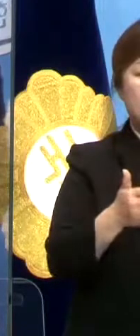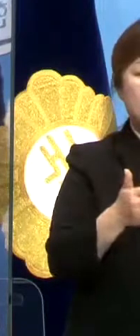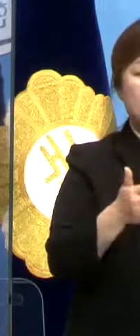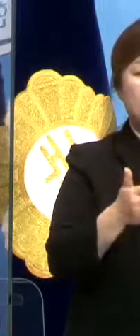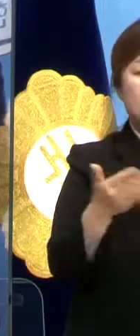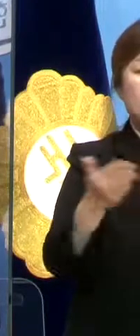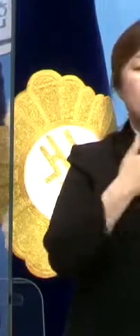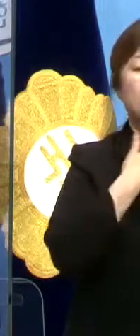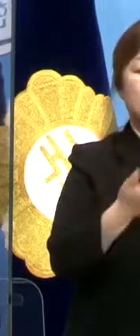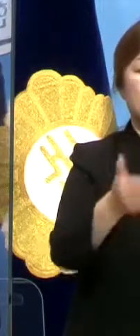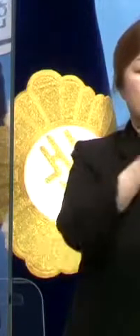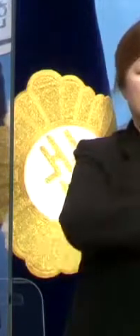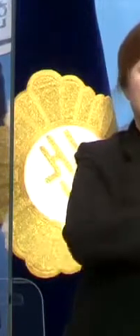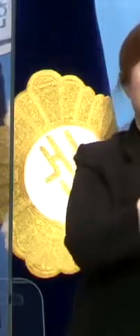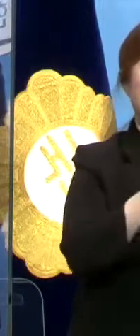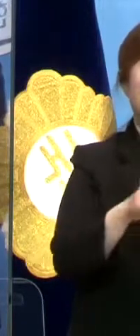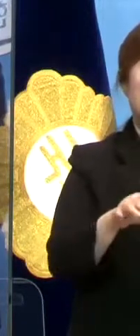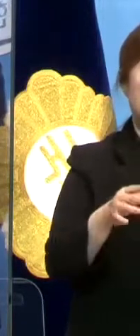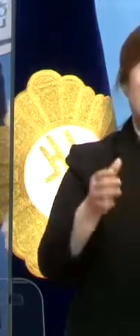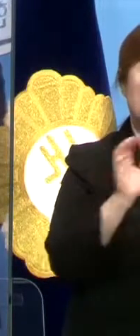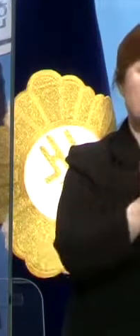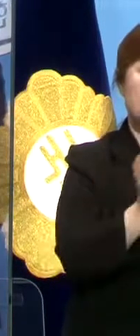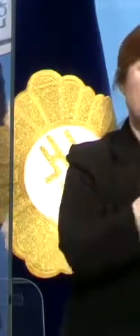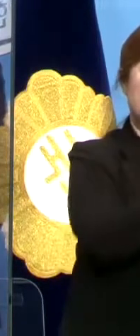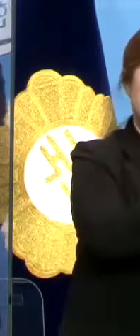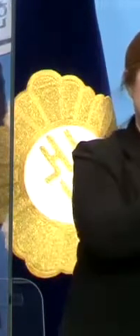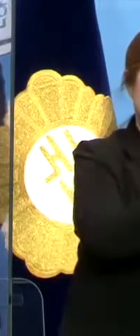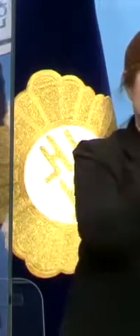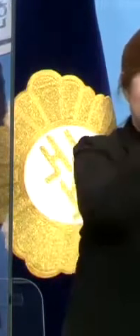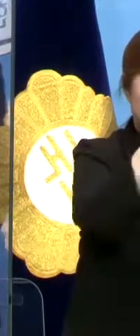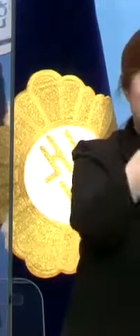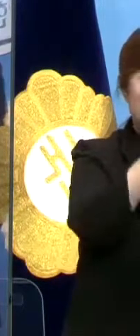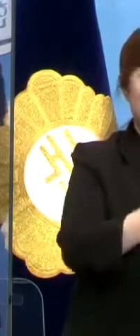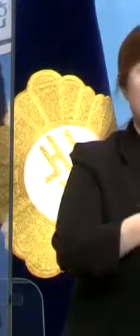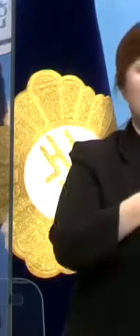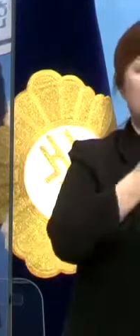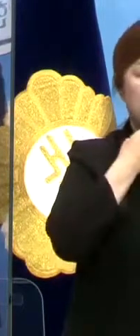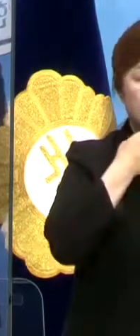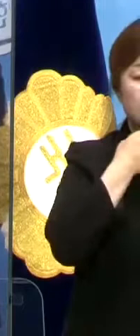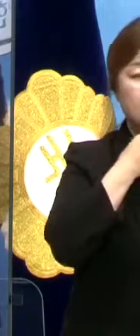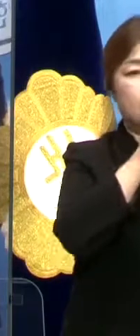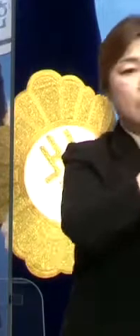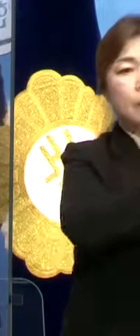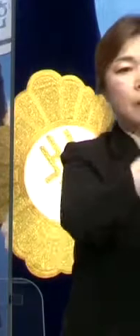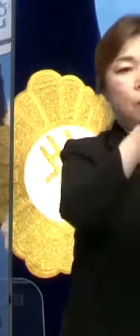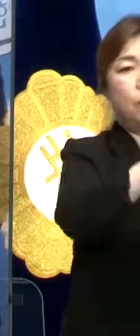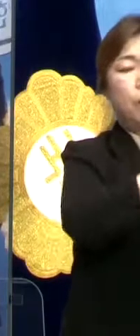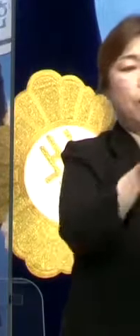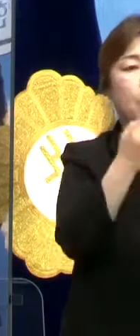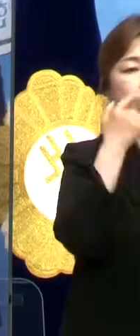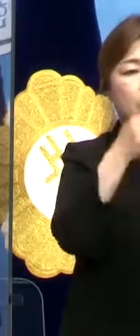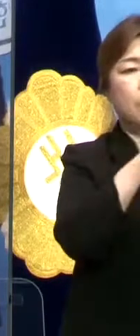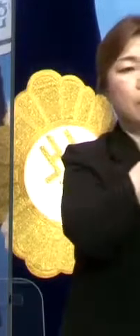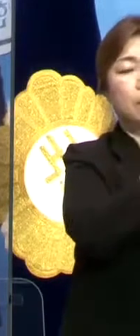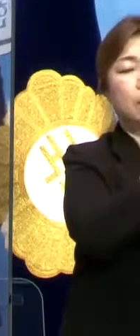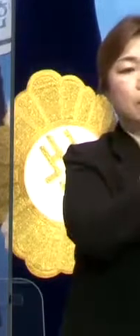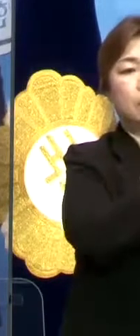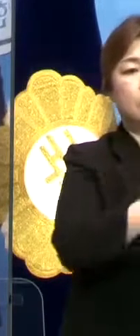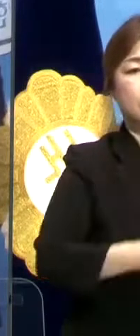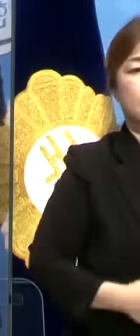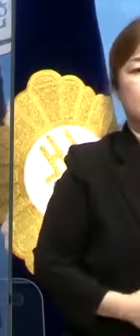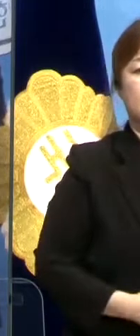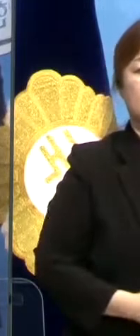그 흔한 좋아하나 안 보낼 때 우리는 쿠팡 이는 회사의 실체를 알았어야 되는데 그걸 몰라 내게는 모후 x